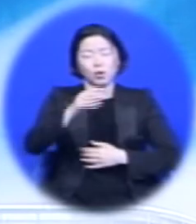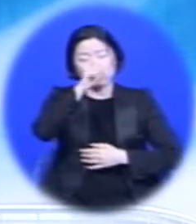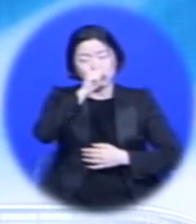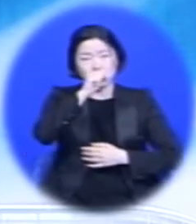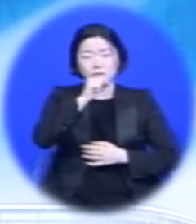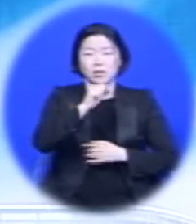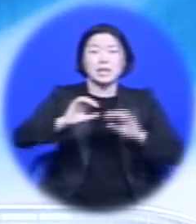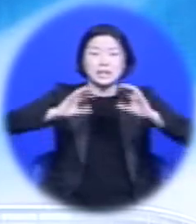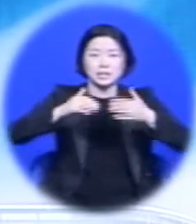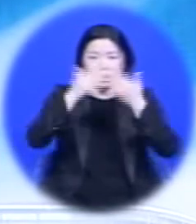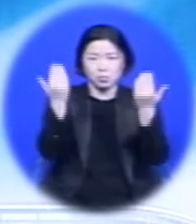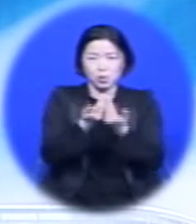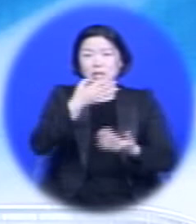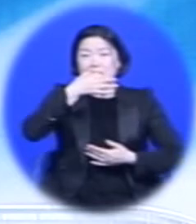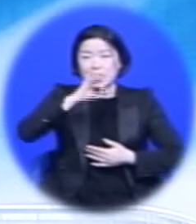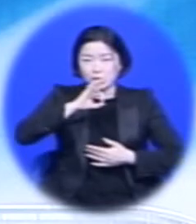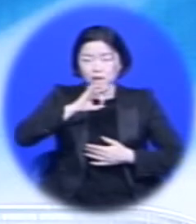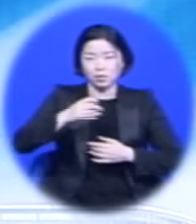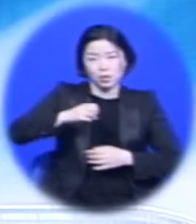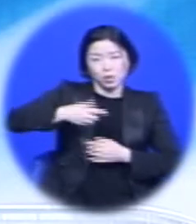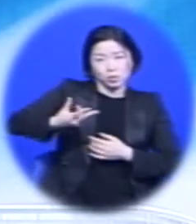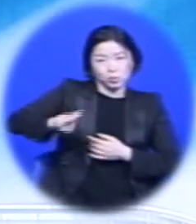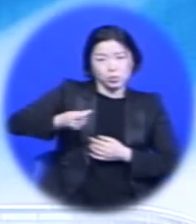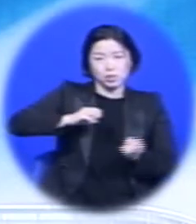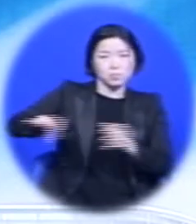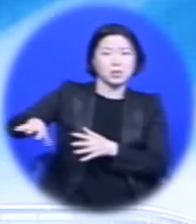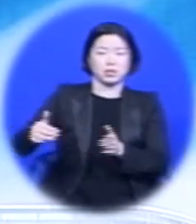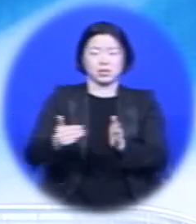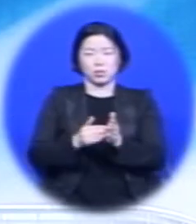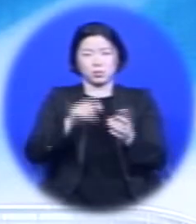세상에 유익하던 거 다 배설물처럼 버렸다 그랬어요.